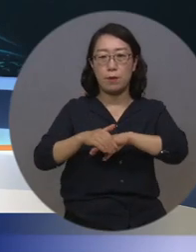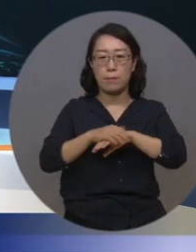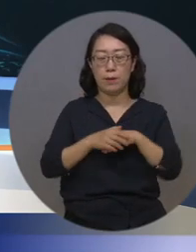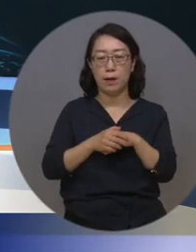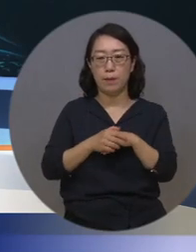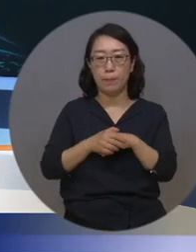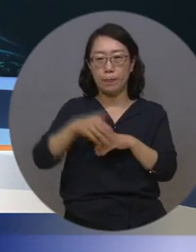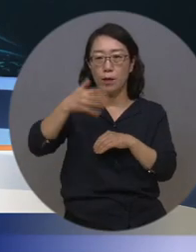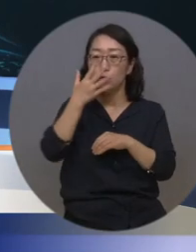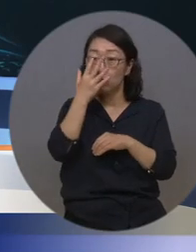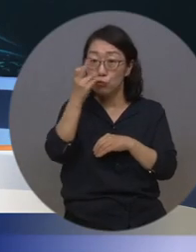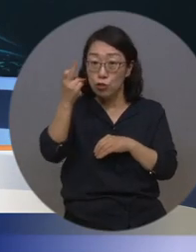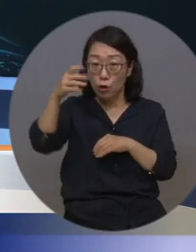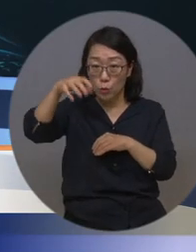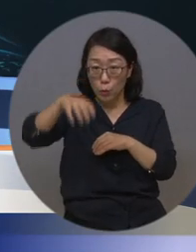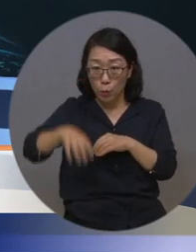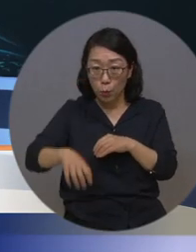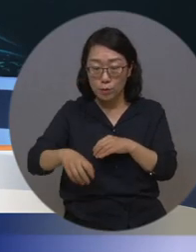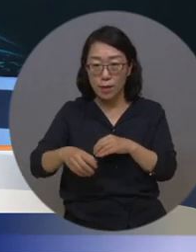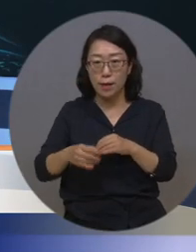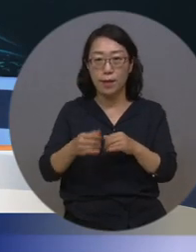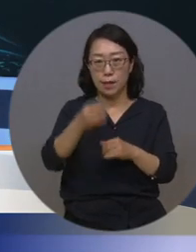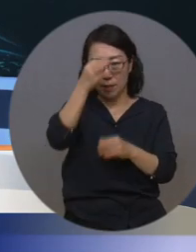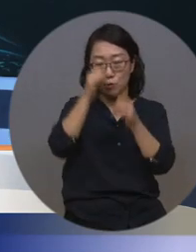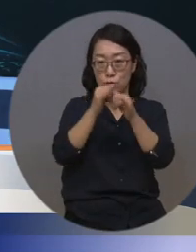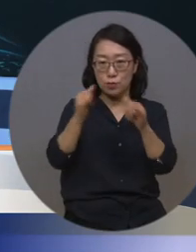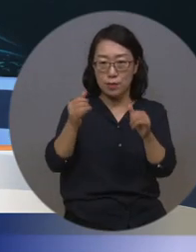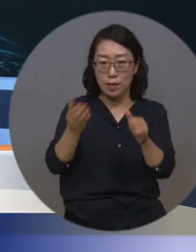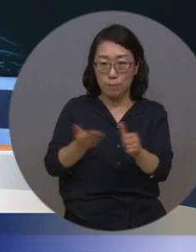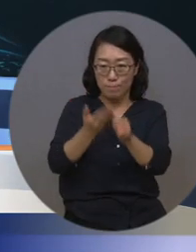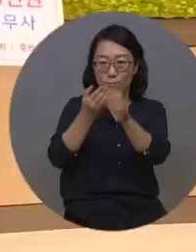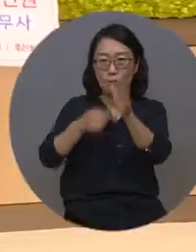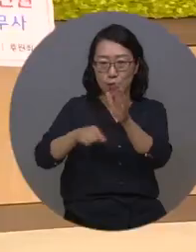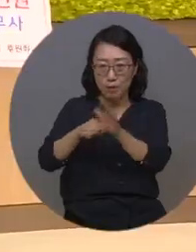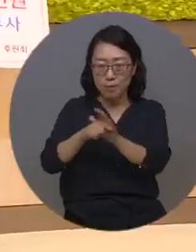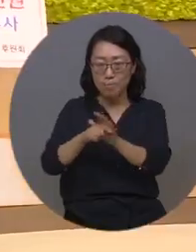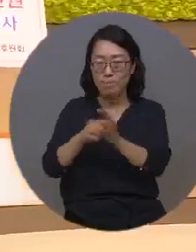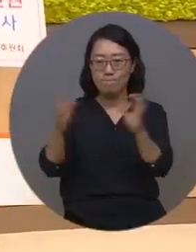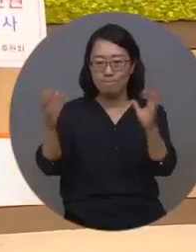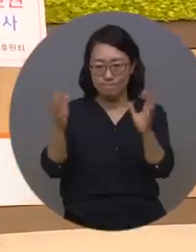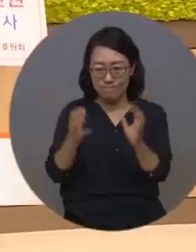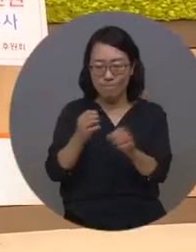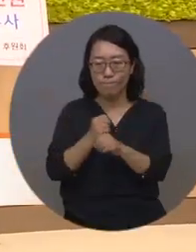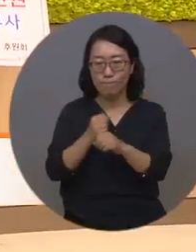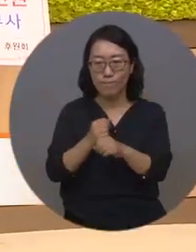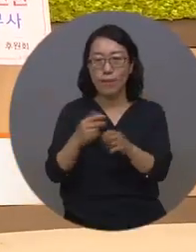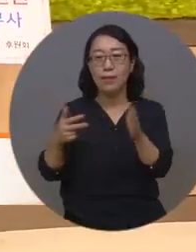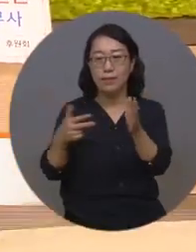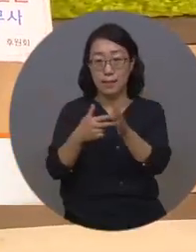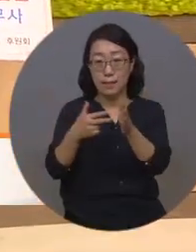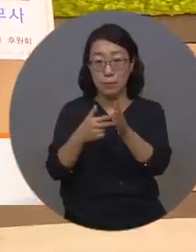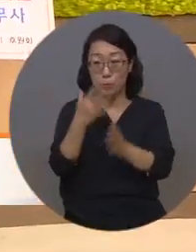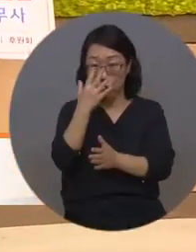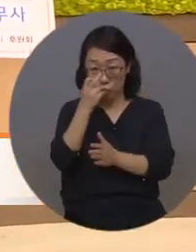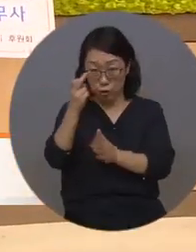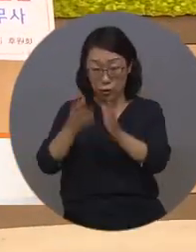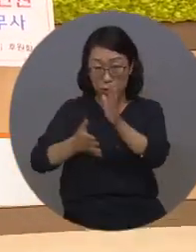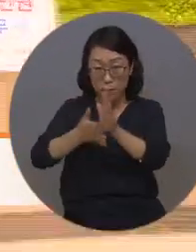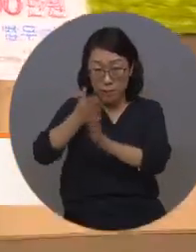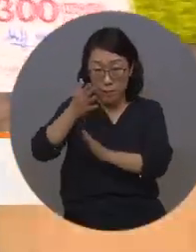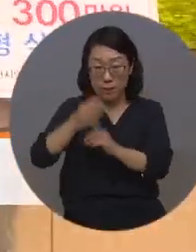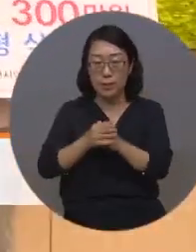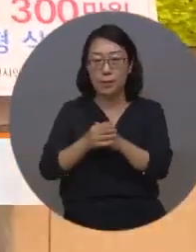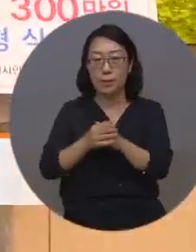전남 순천을 인재 육성을 위한 여러 마음들이 모였습니다 재단법인 순천시 인재육성 장학회는 지난